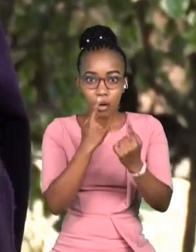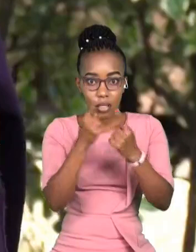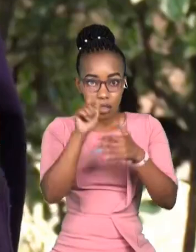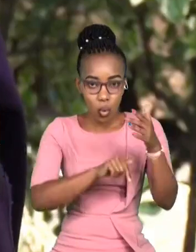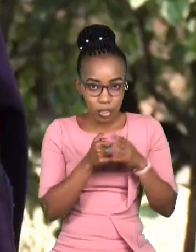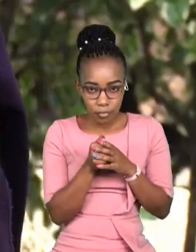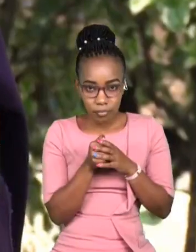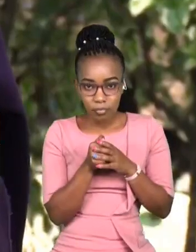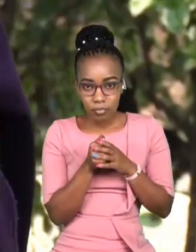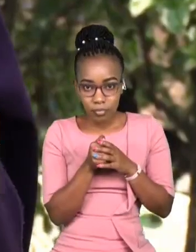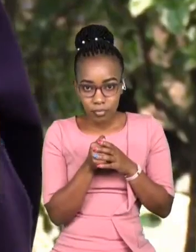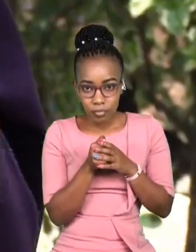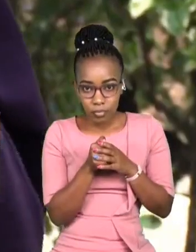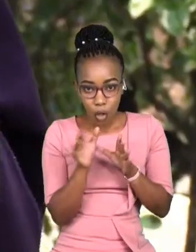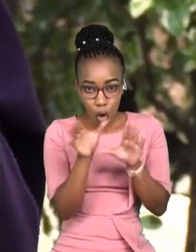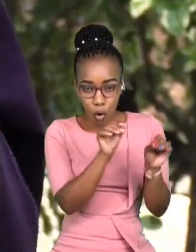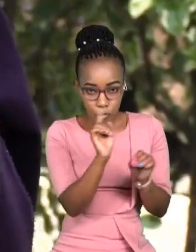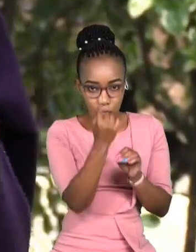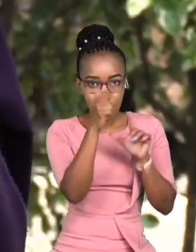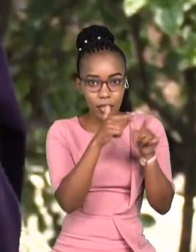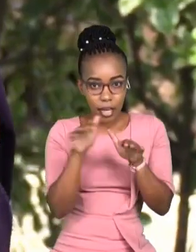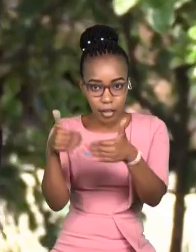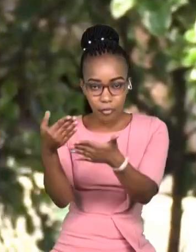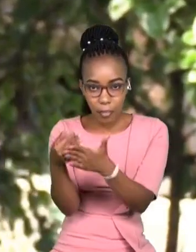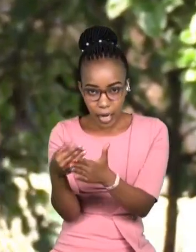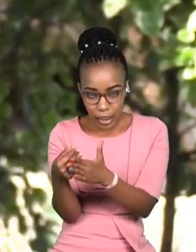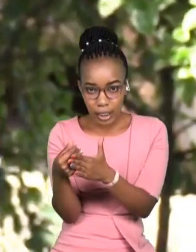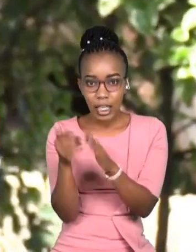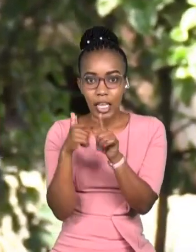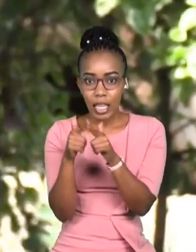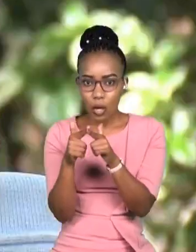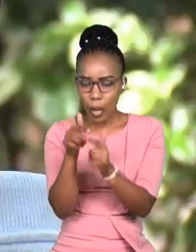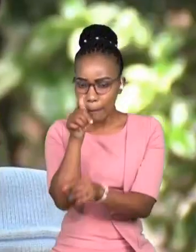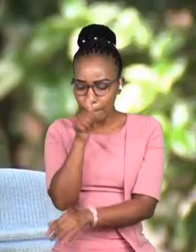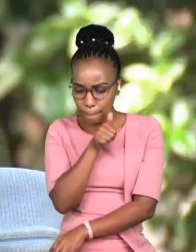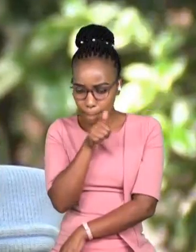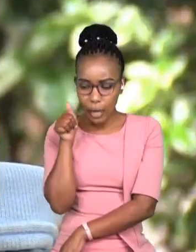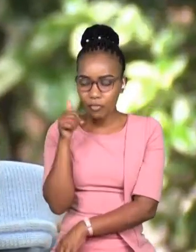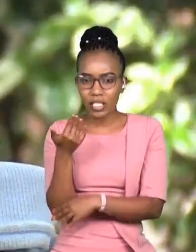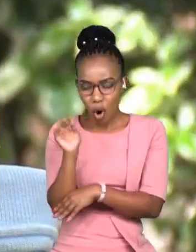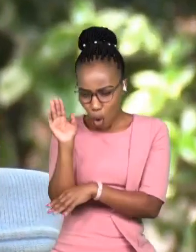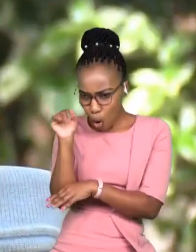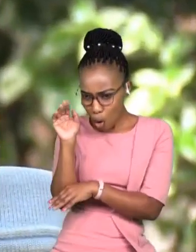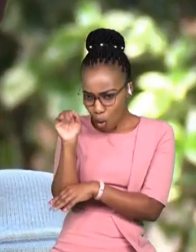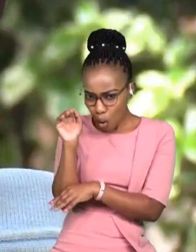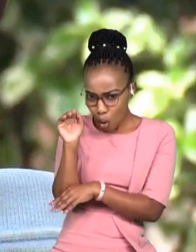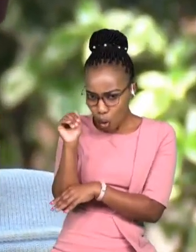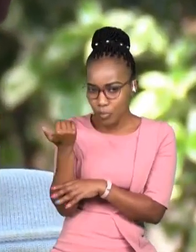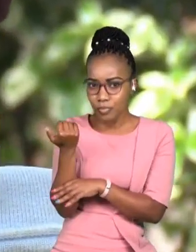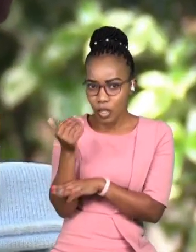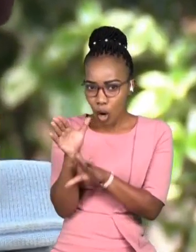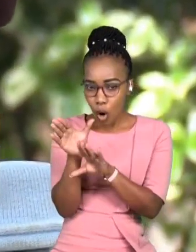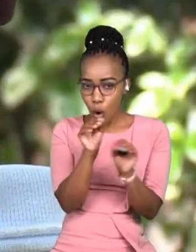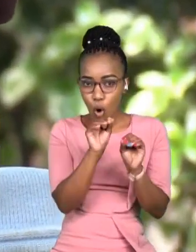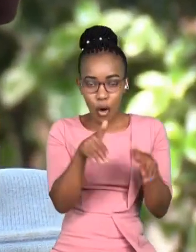mbaya kwanza. Afata akatupea pesa akatuambia tuende na afu na tusiambie mtu. Anatuita na tuambia tuende tupe